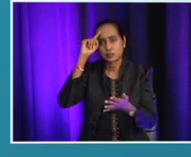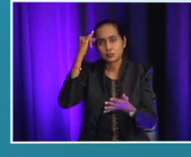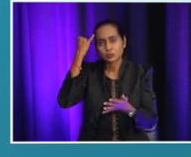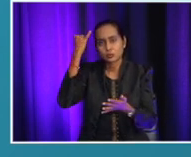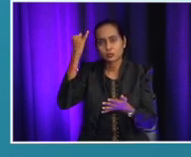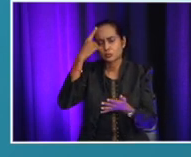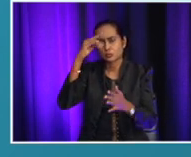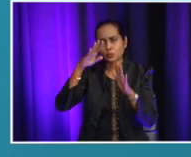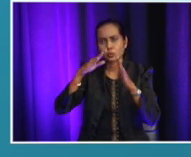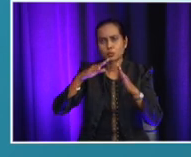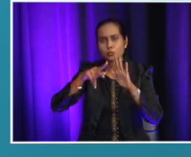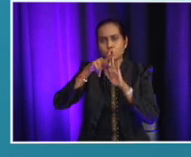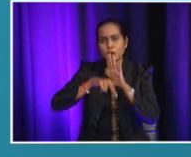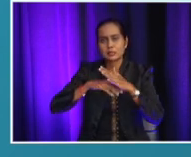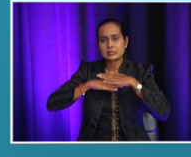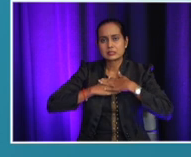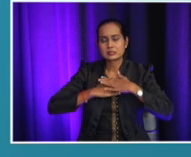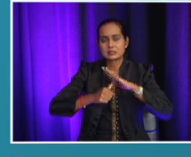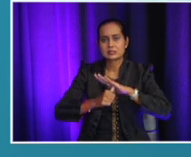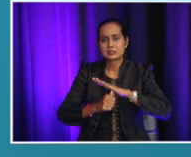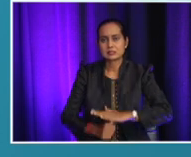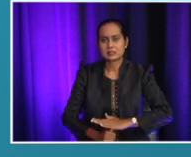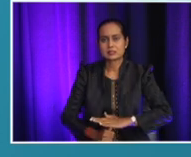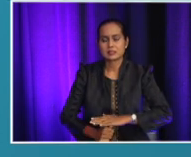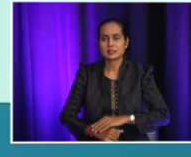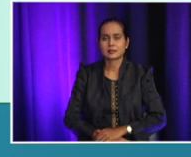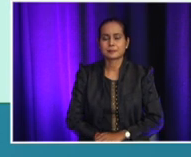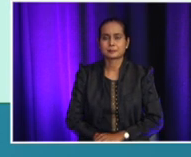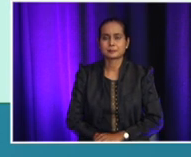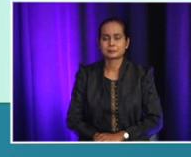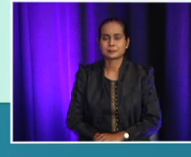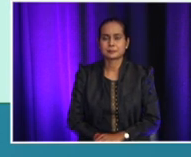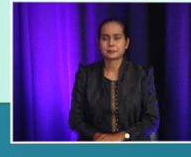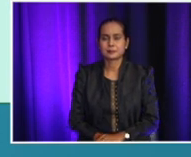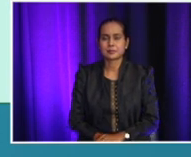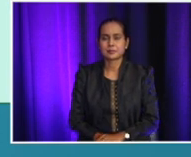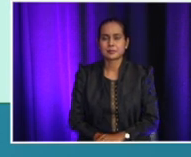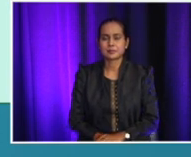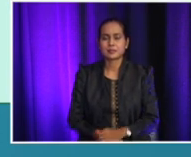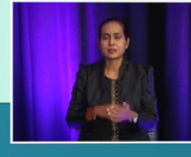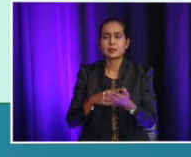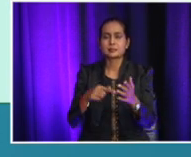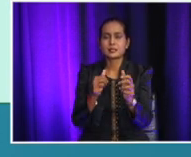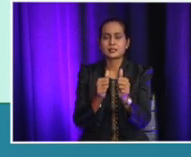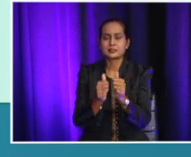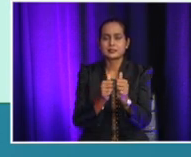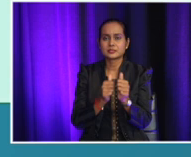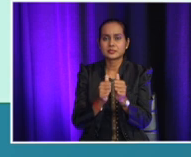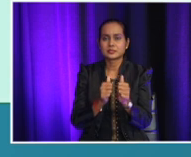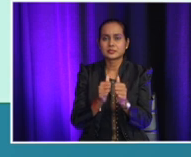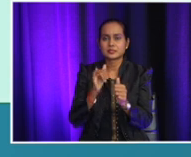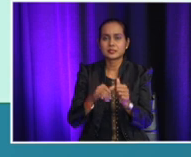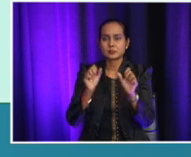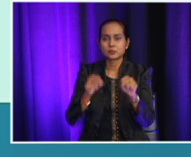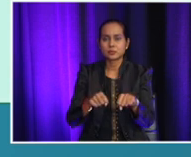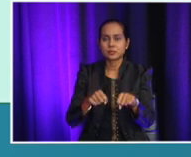stress sebenarnya Oke Seterusnya saya nak pergi apakah yang boleh